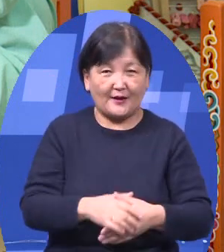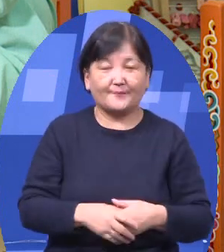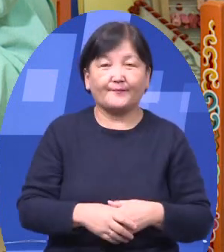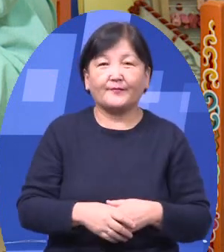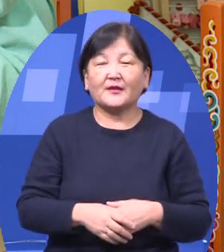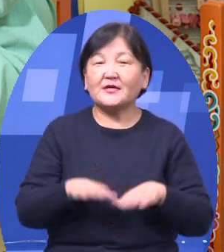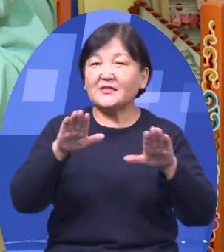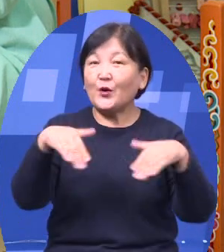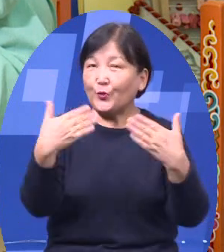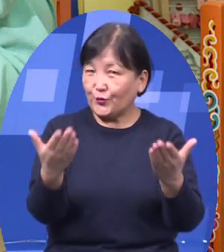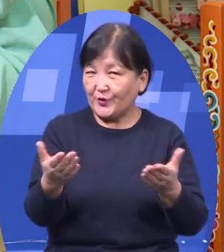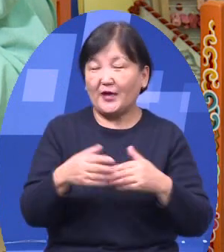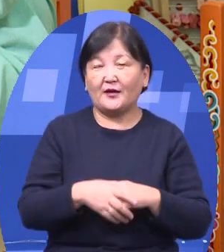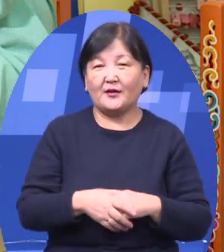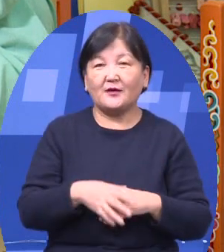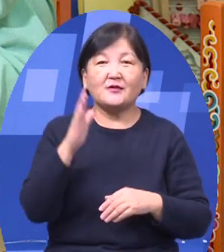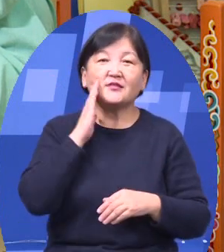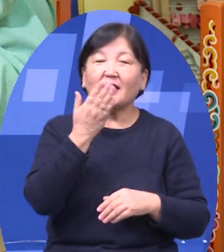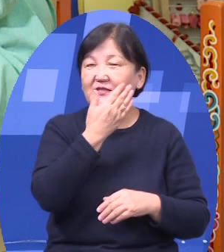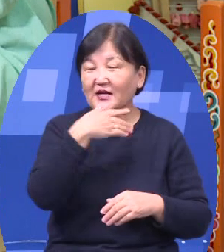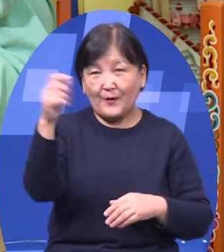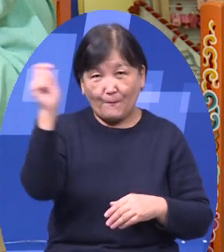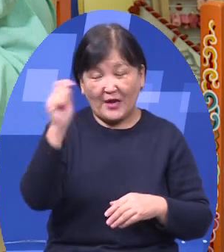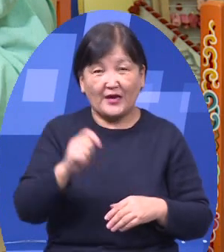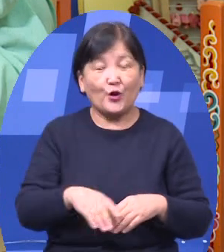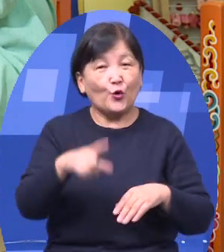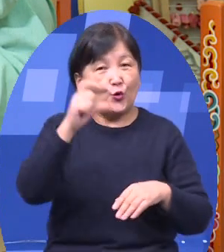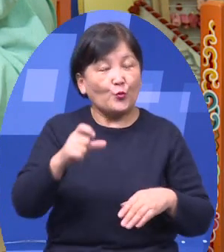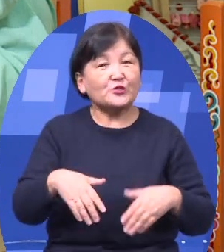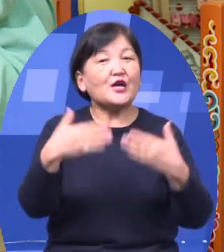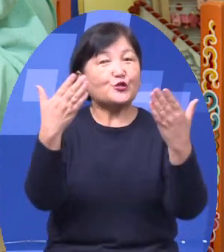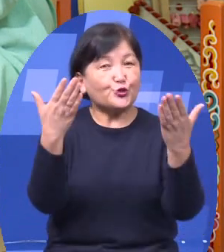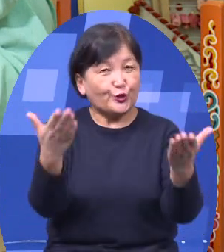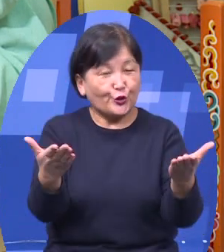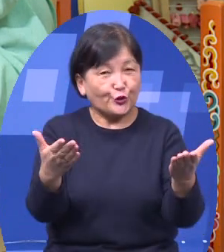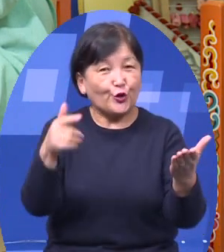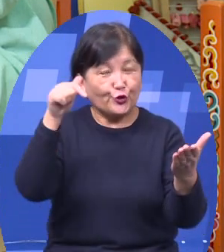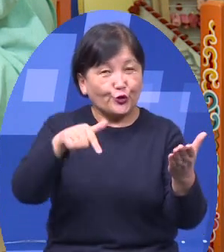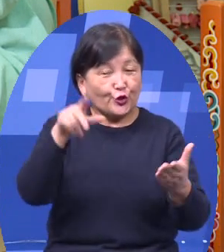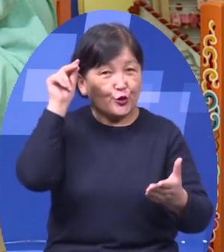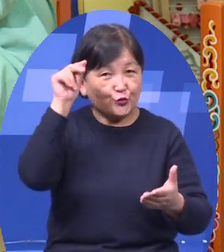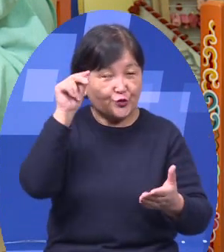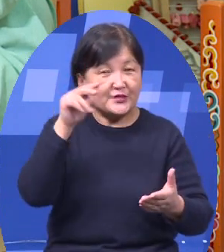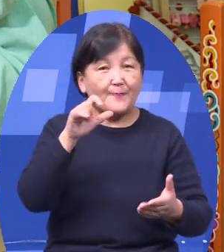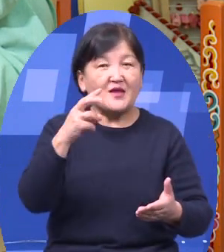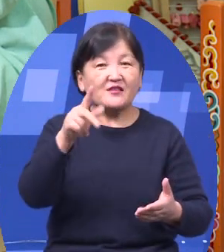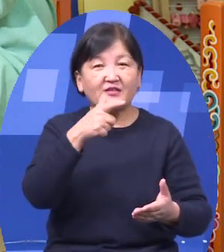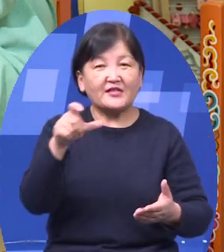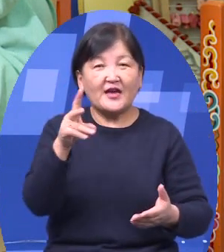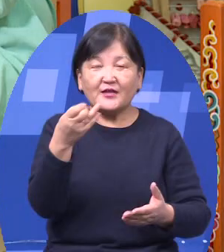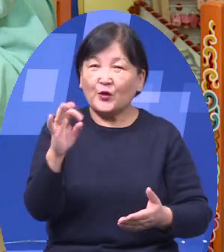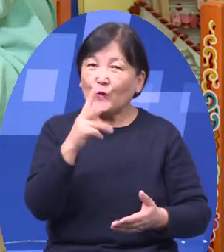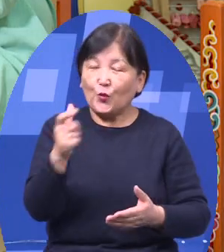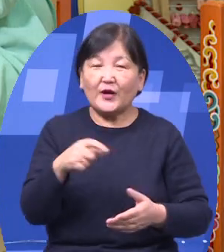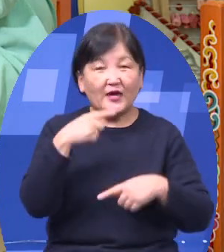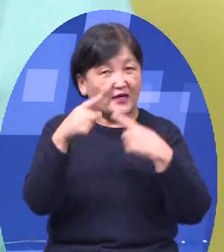За хүүхдүүдээ. Цагаан сарын баяраар хүмүүстэй золгохдоо өнөөдрийнхөө сурсан мэдлэгний үгийг хэлж